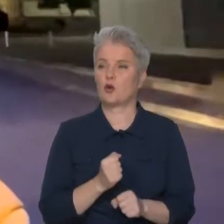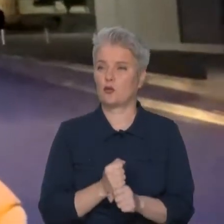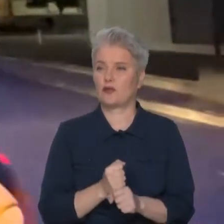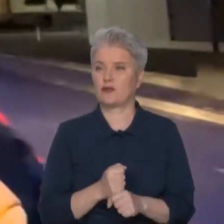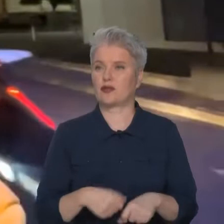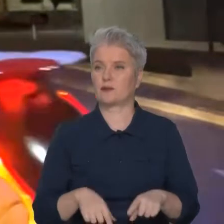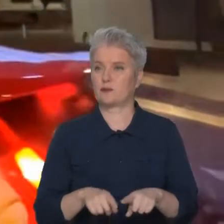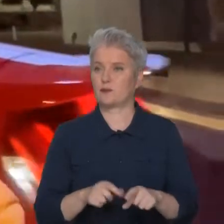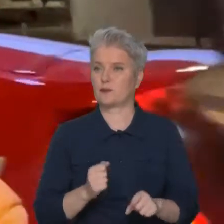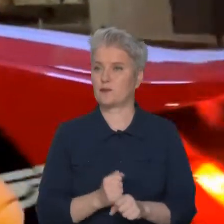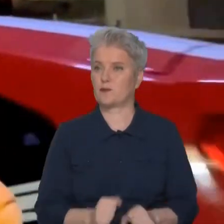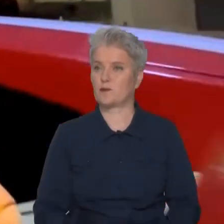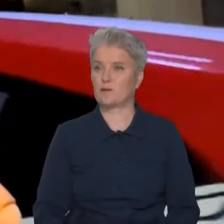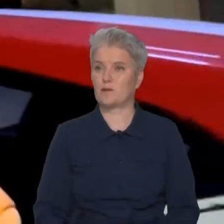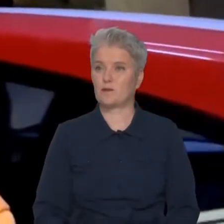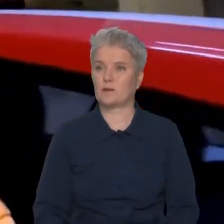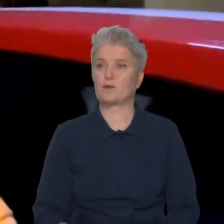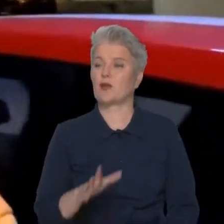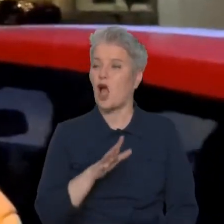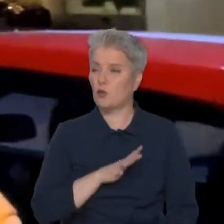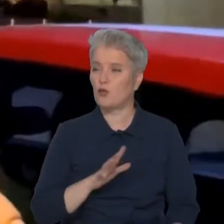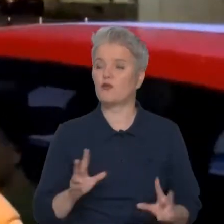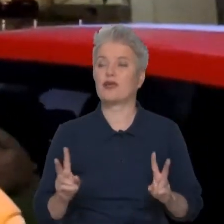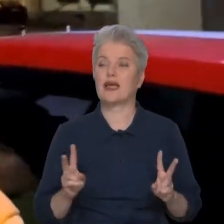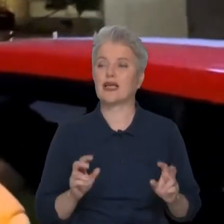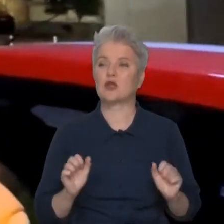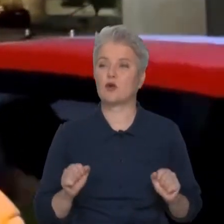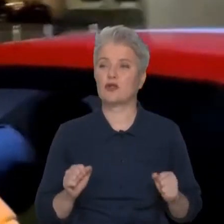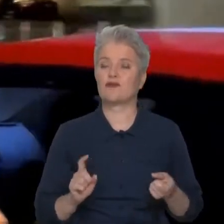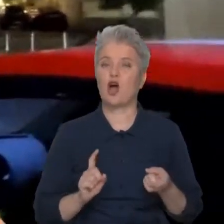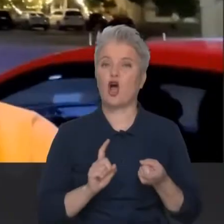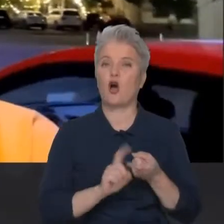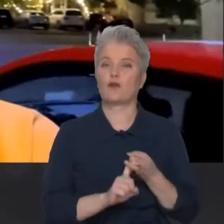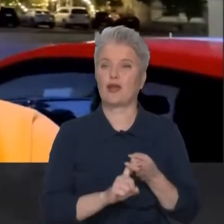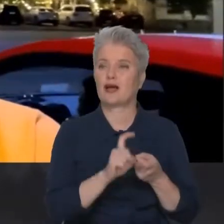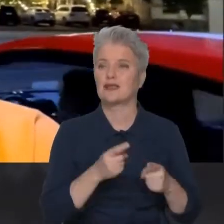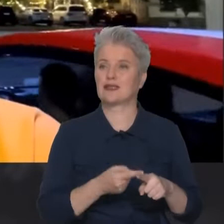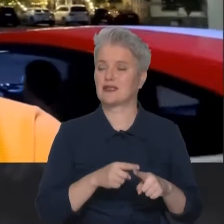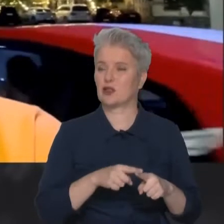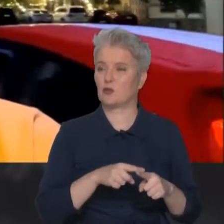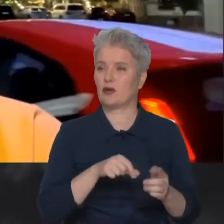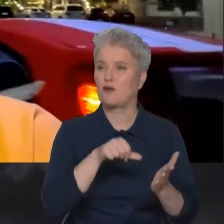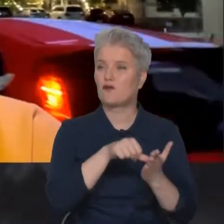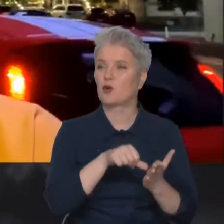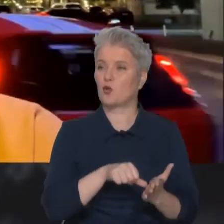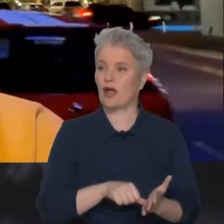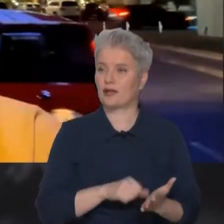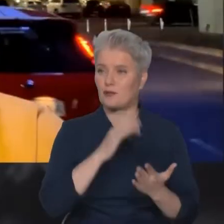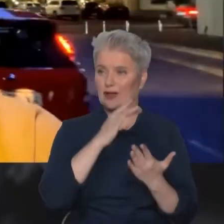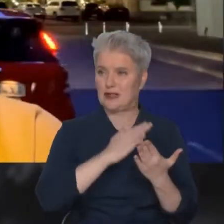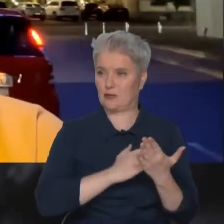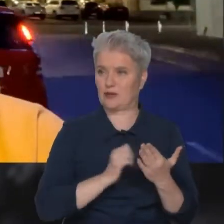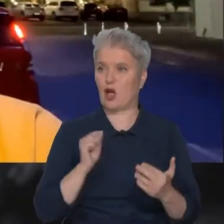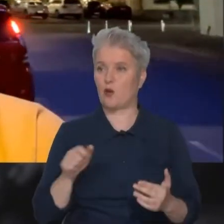робив, таке зробити. Скажіть, а чи був якийсь, можливо, контакт із цими фігурантами цих списків? Можливо,